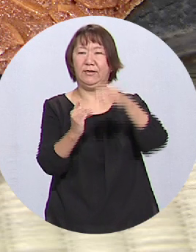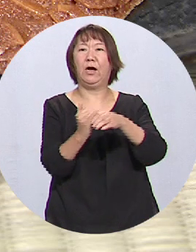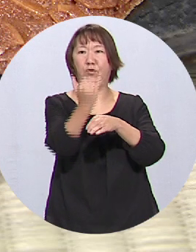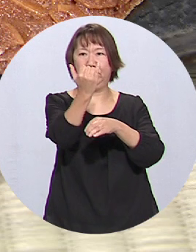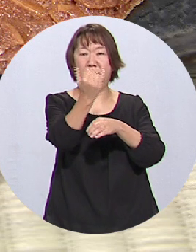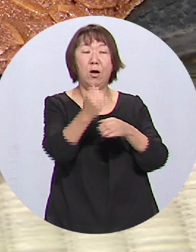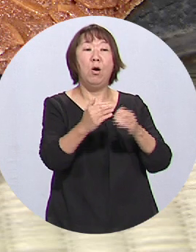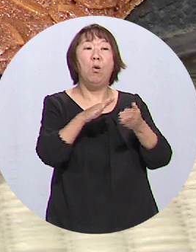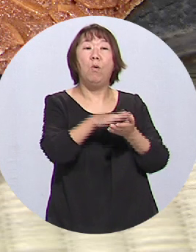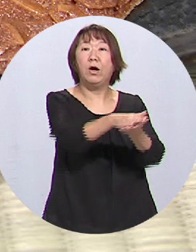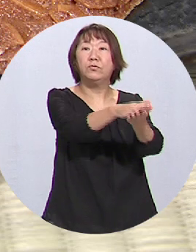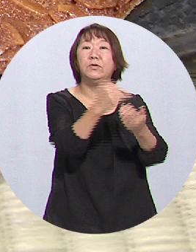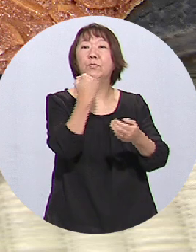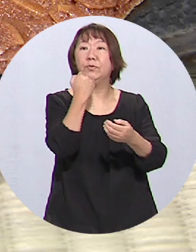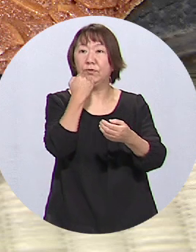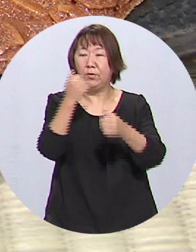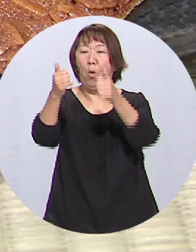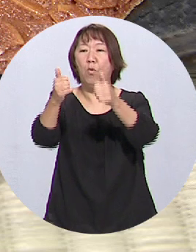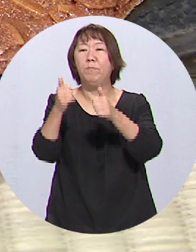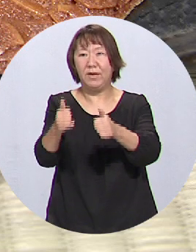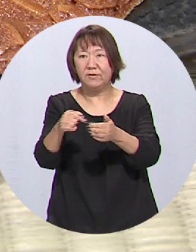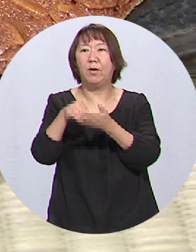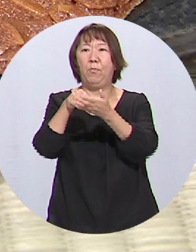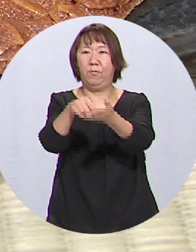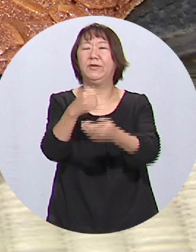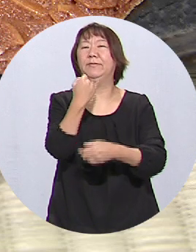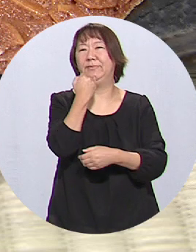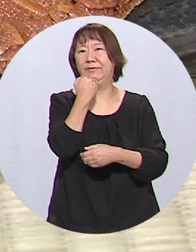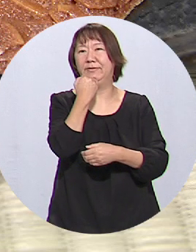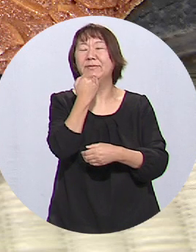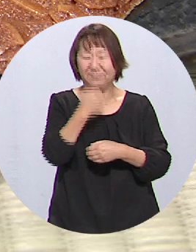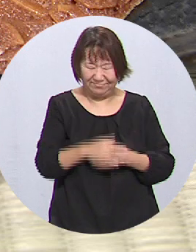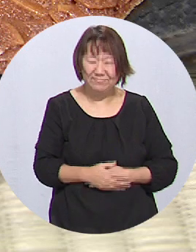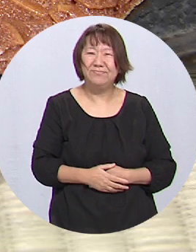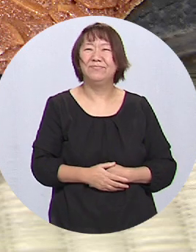県のホームページからもご応募いただけます。たくさんのご応募お待ちしております。